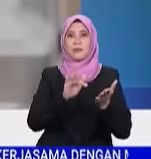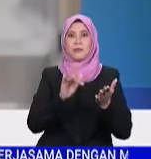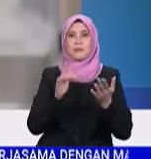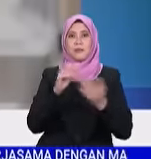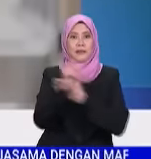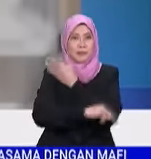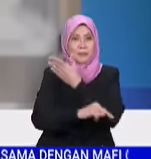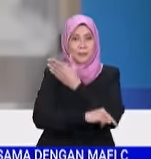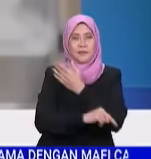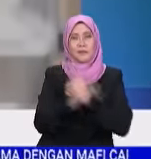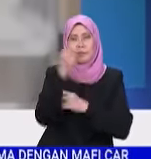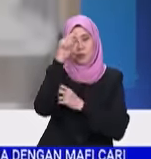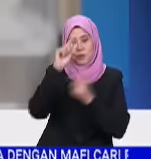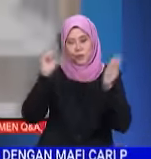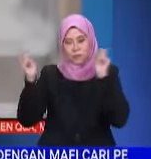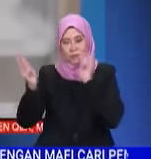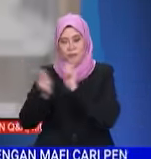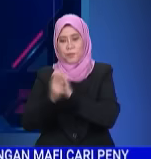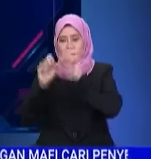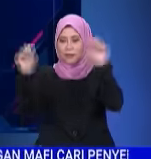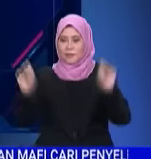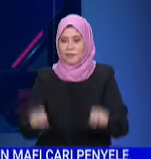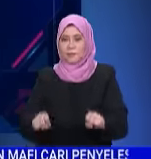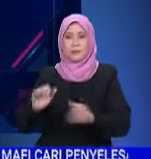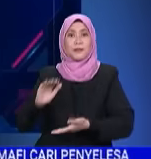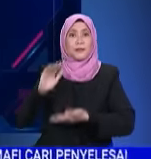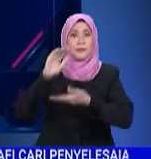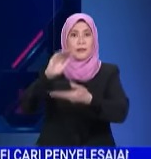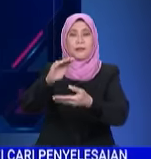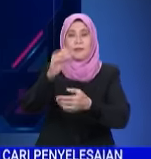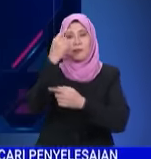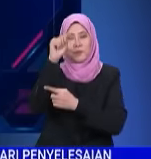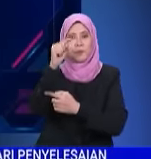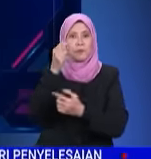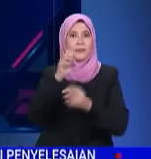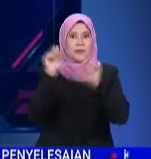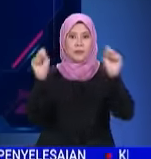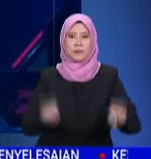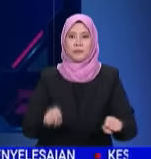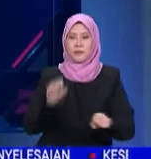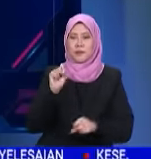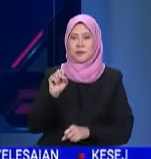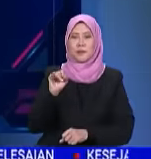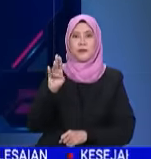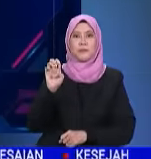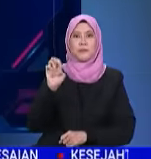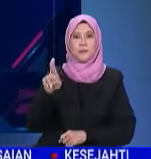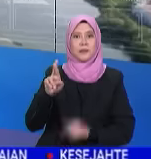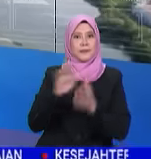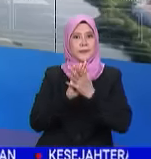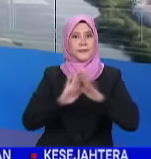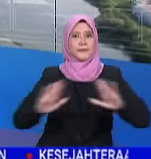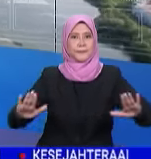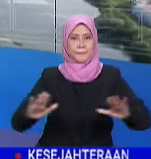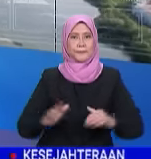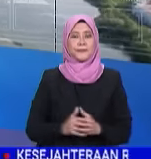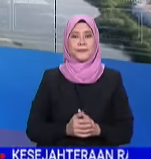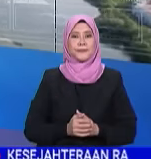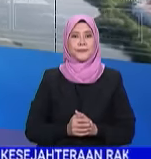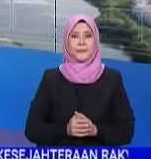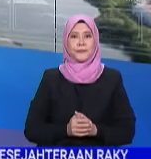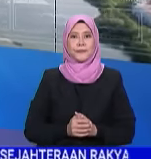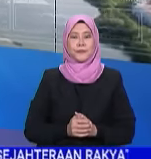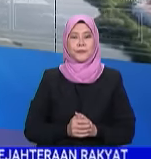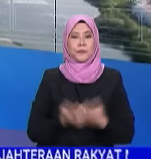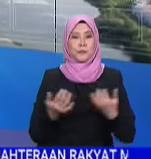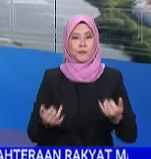negeri ke arah mentransformasi sistem penyampaian dalam ekosistem cber yang selamat pelaksanaan